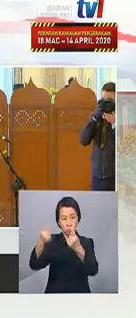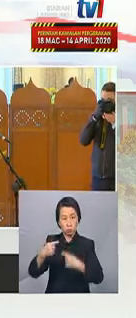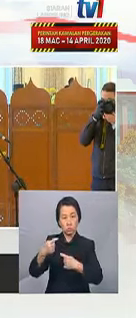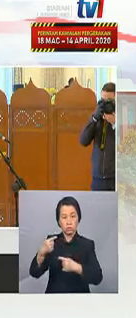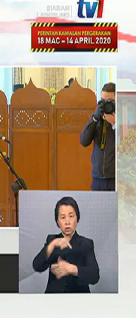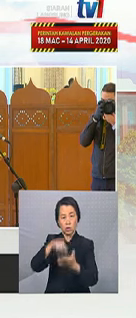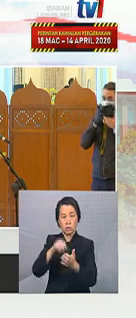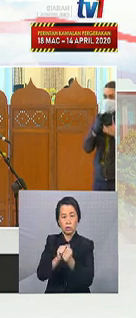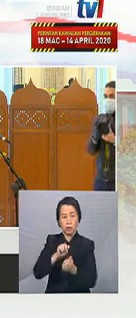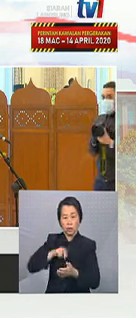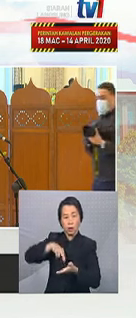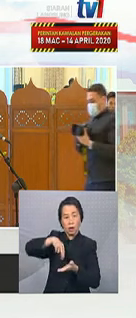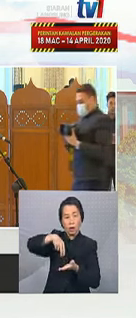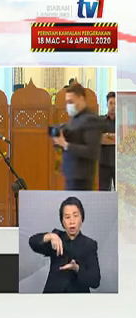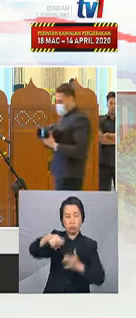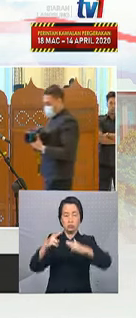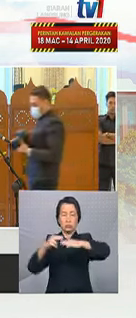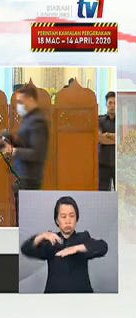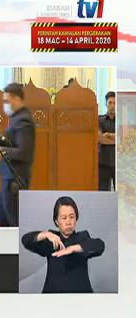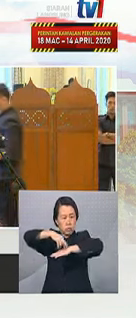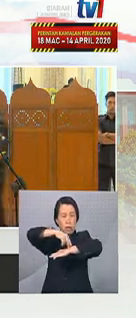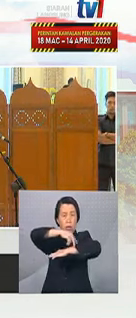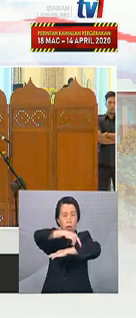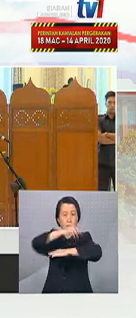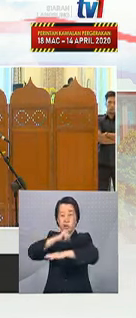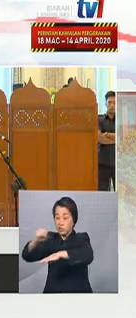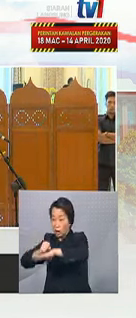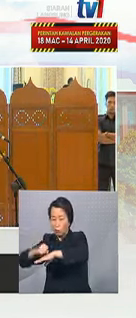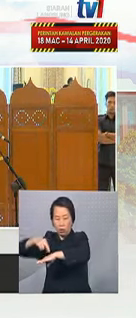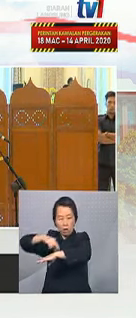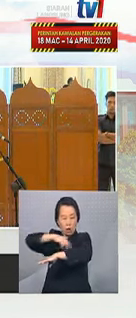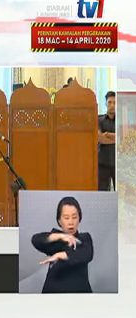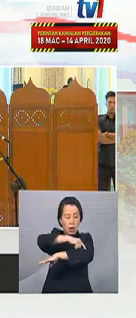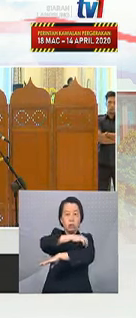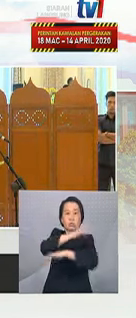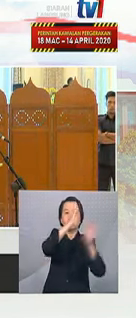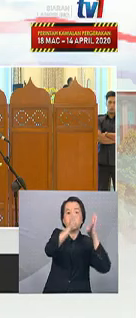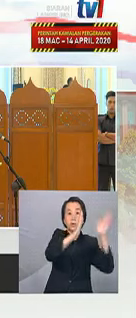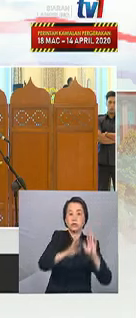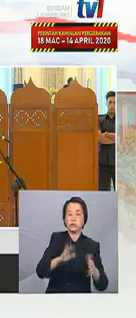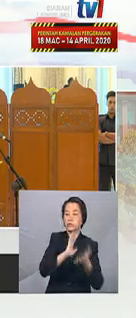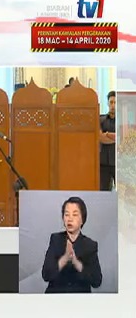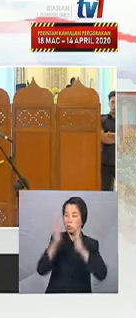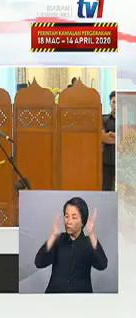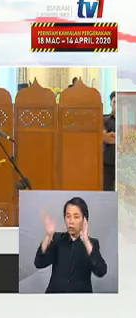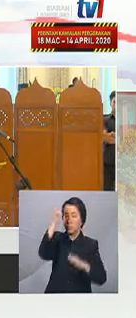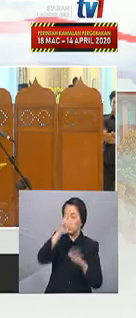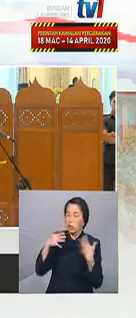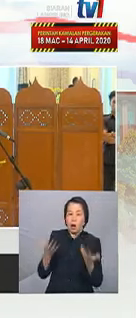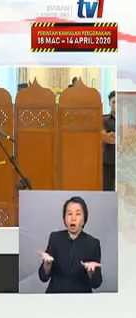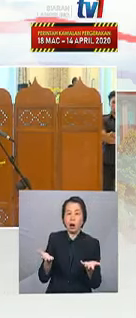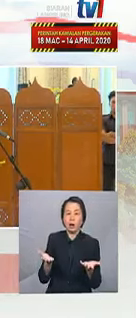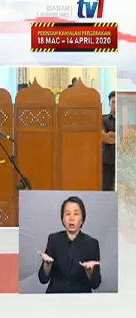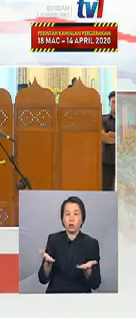dengan berjalan kaki merentasi Tambak Johor. So, bagaimana komen kerajaan dalam hal ini? Mungkin